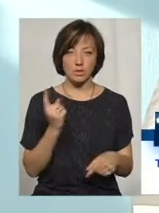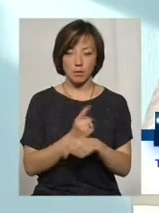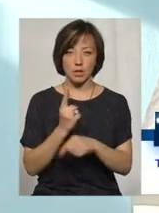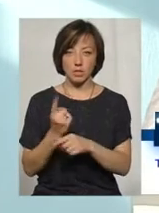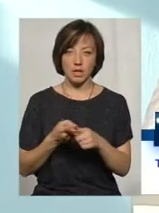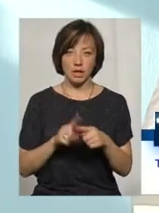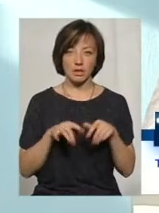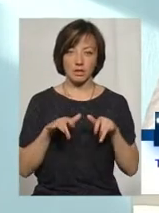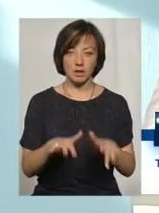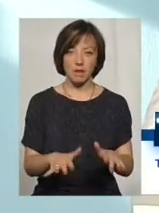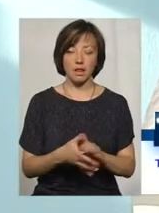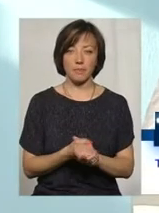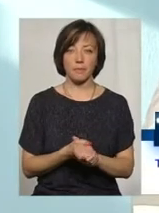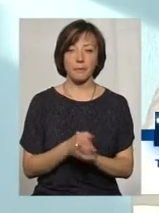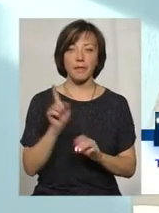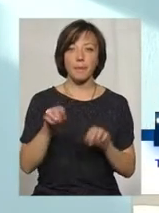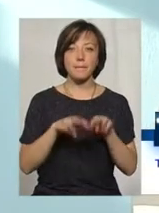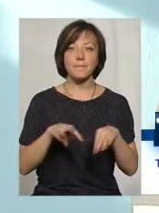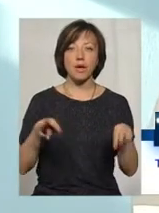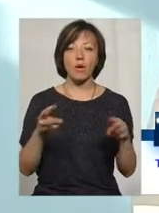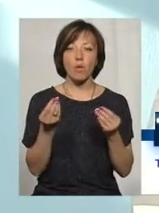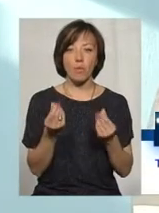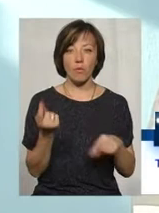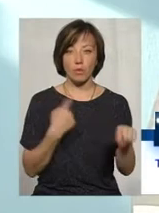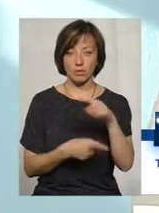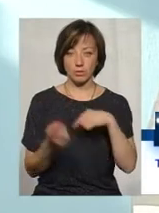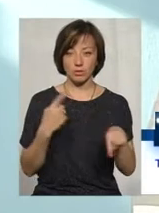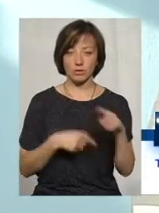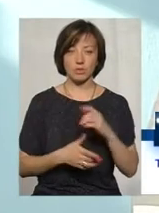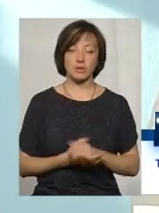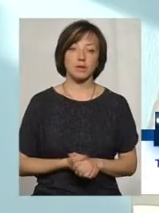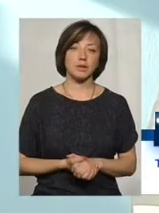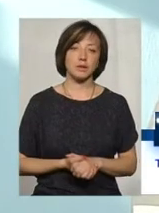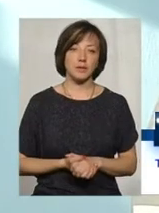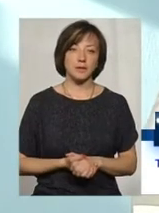це вот діло? Там мільйонами, видимо, гроші